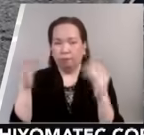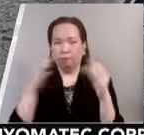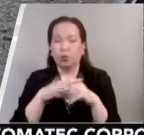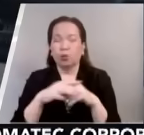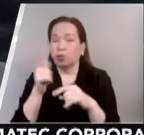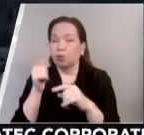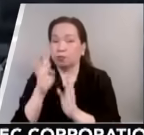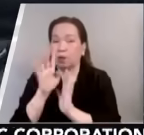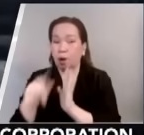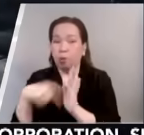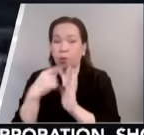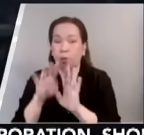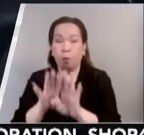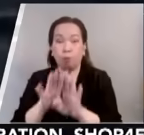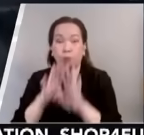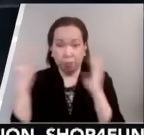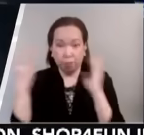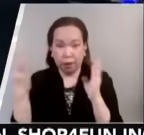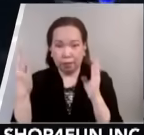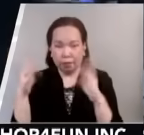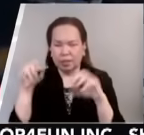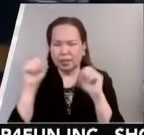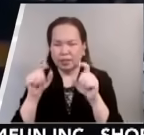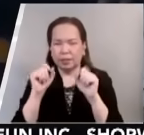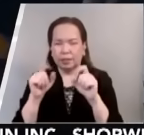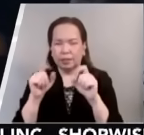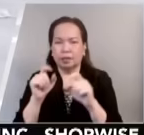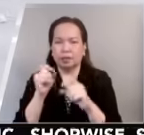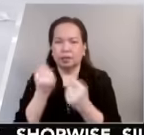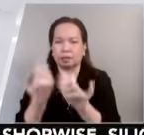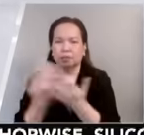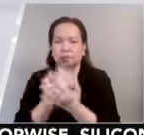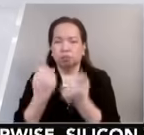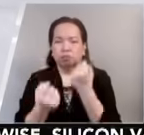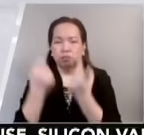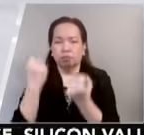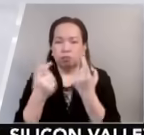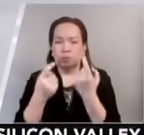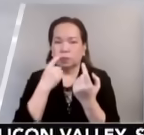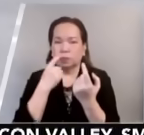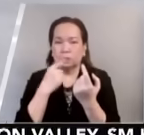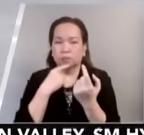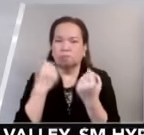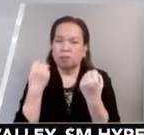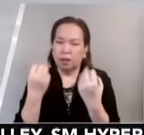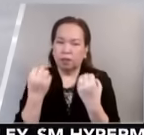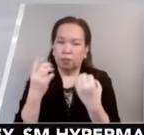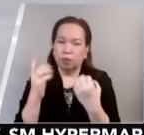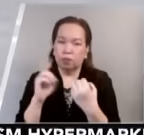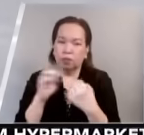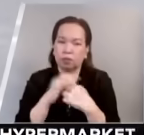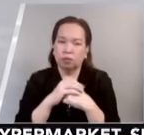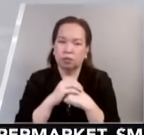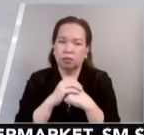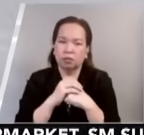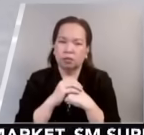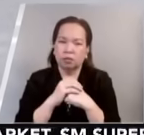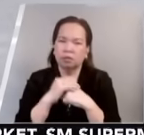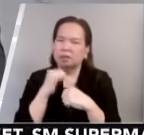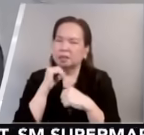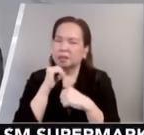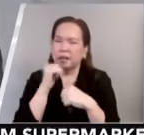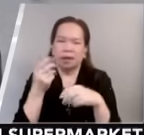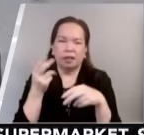ng paputok at sabi nung ah ilang tindahan na nakausap ko rito marami sa kanila ay hindi naman daw magtataas ng presyo